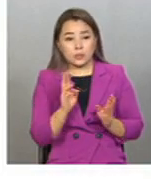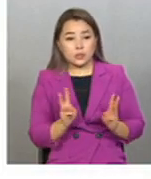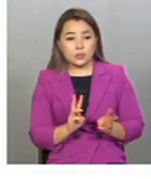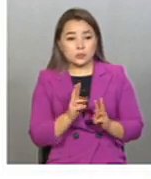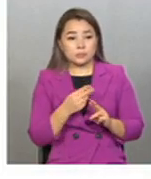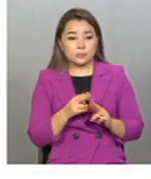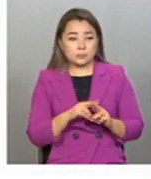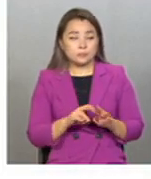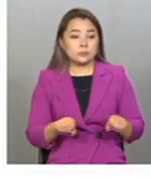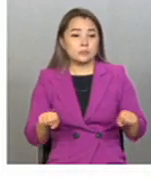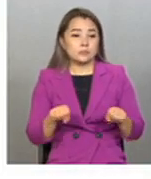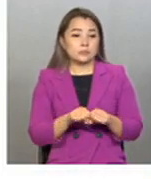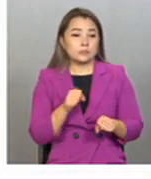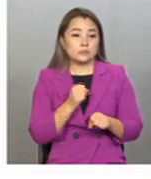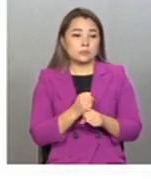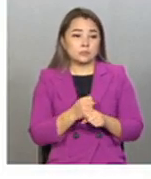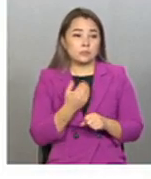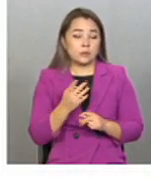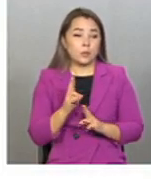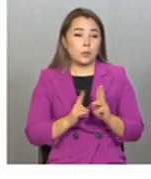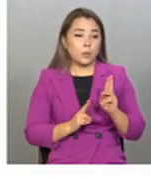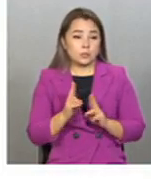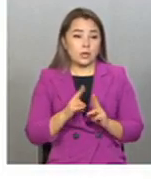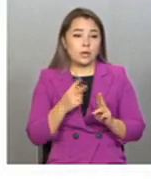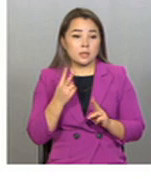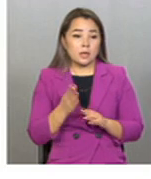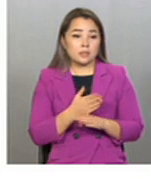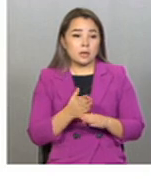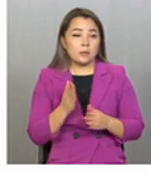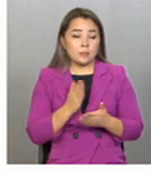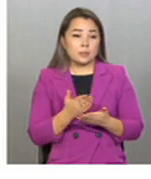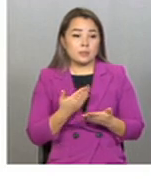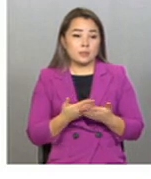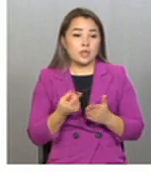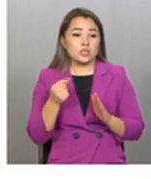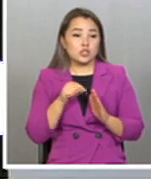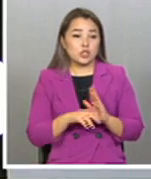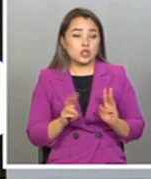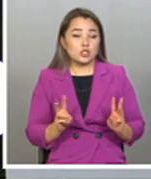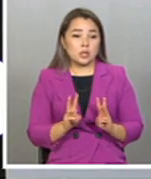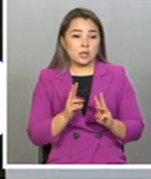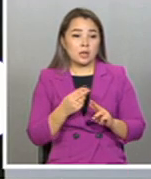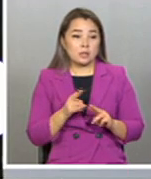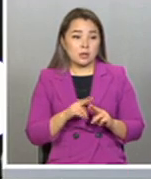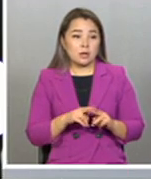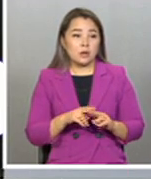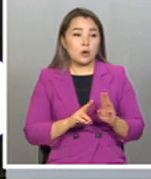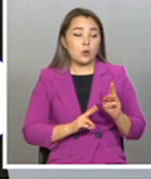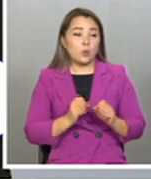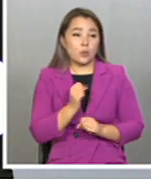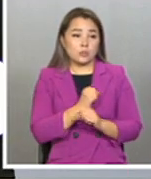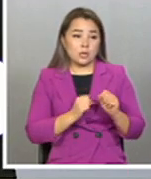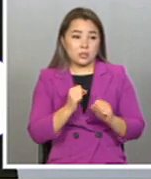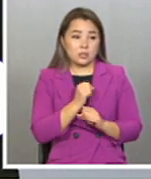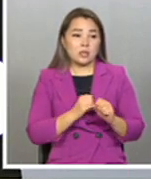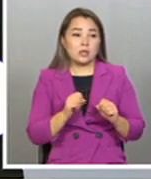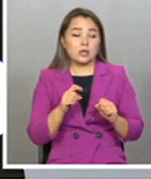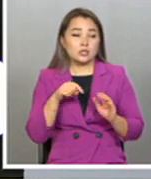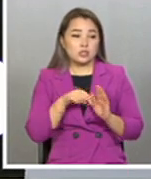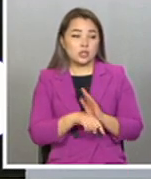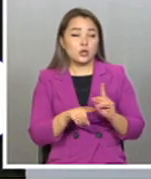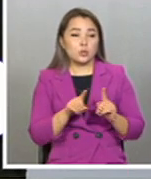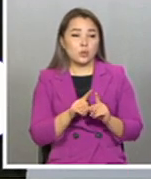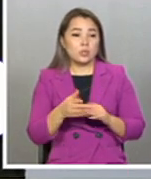орналасуына байланысты қозғалтқыштар тағы да екіге бөлінеді. Яғни іштен жанатын қозғалтқыштар және сырттан жанатын қозғалтқыштар болып